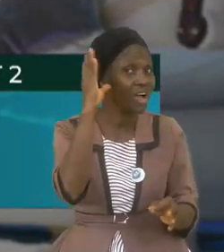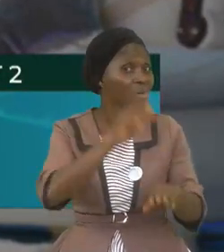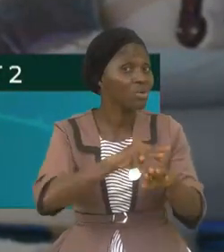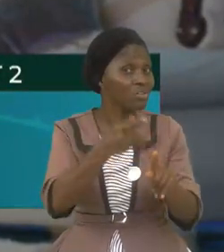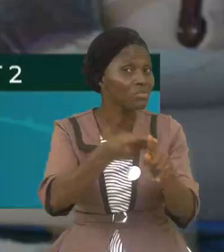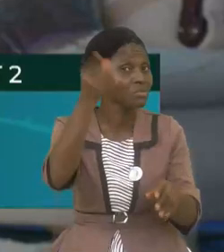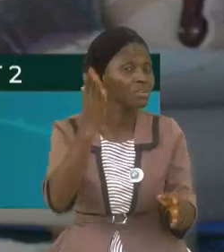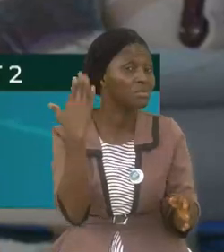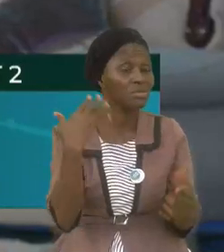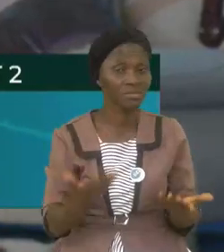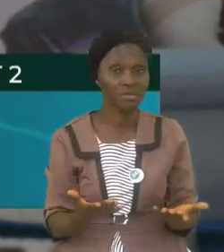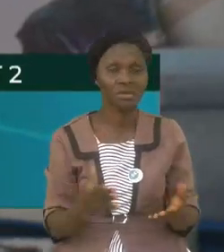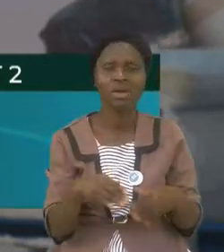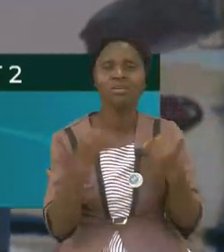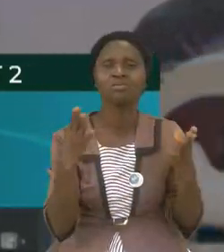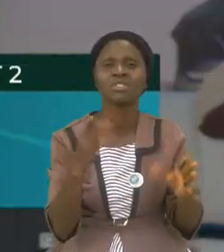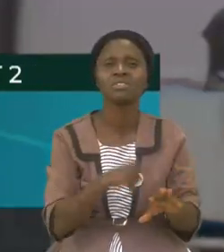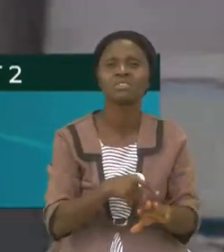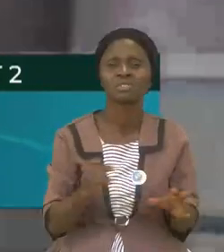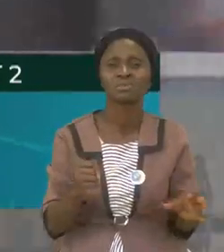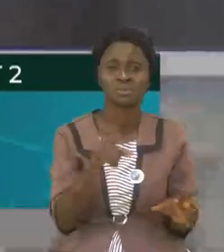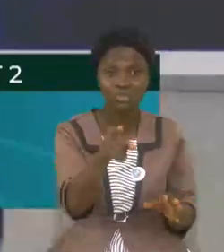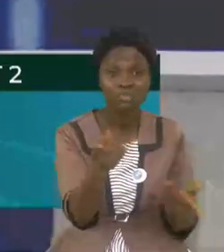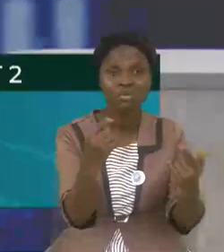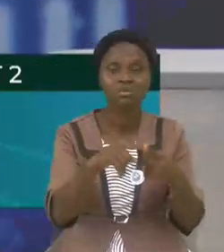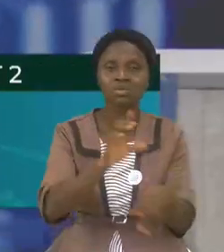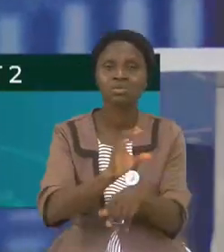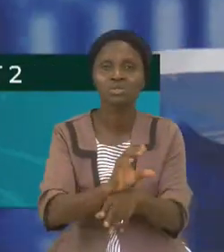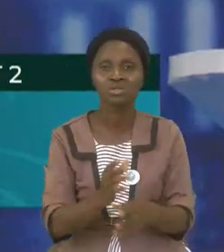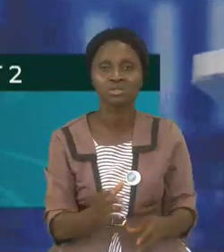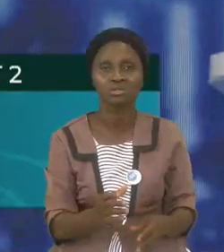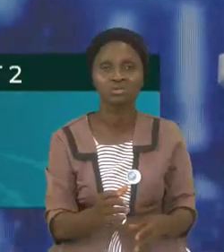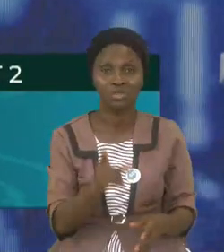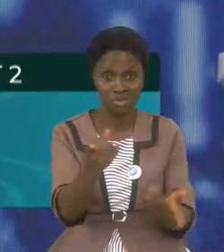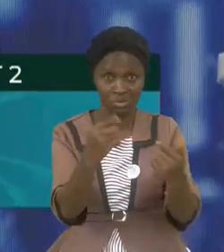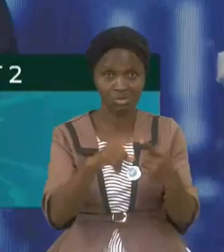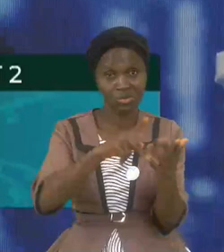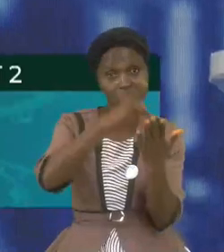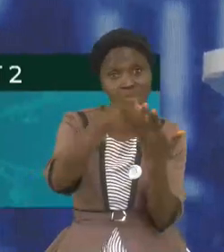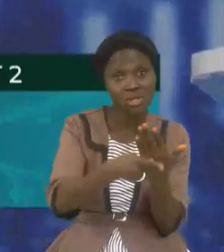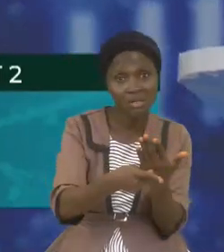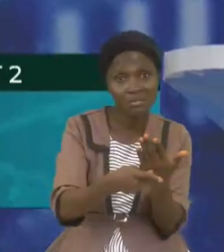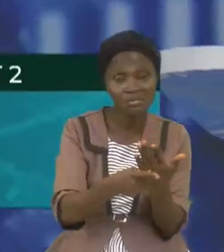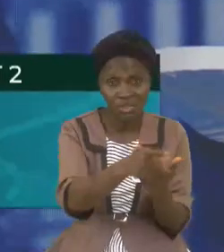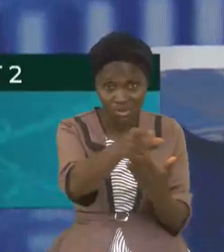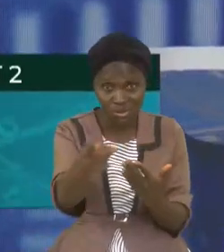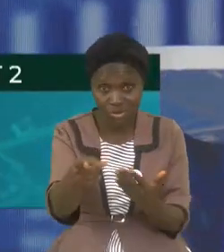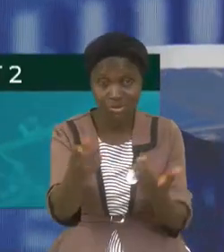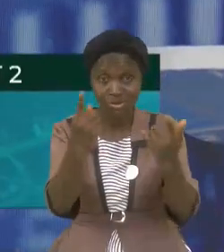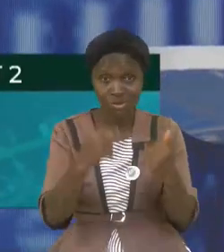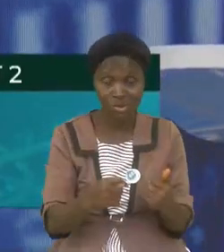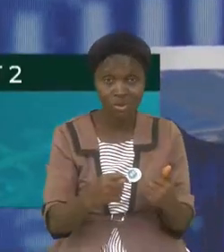son esprit oublieux, de son esprit orgueilleux, comme si la parole de Dieu ne va pas s'accomplir. Combien de fois on vient à